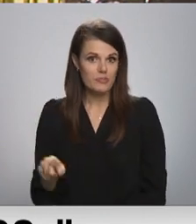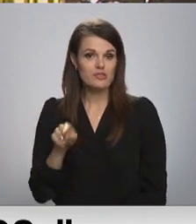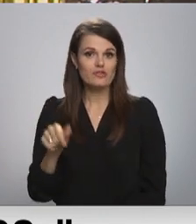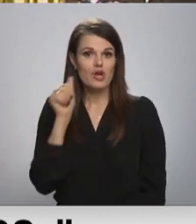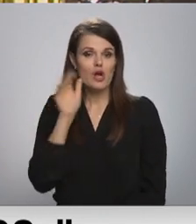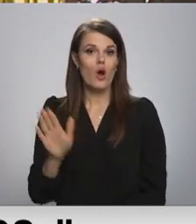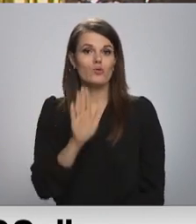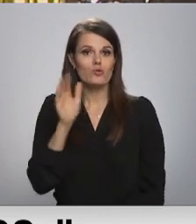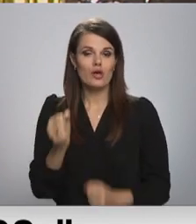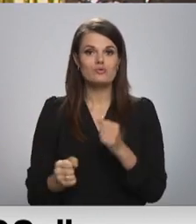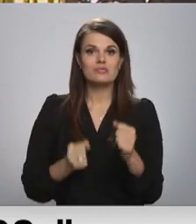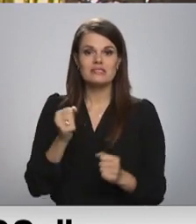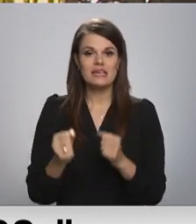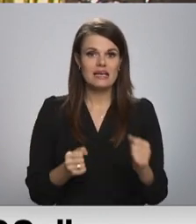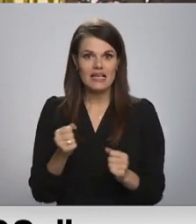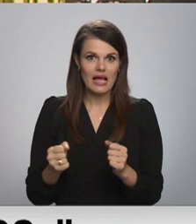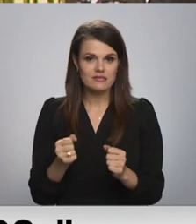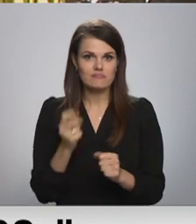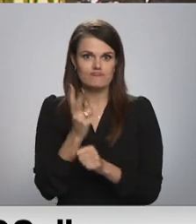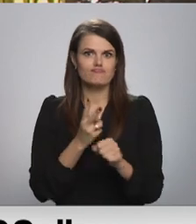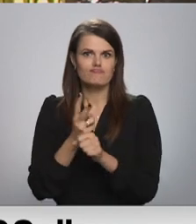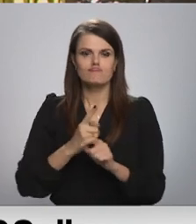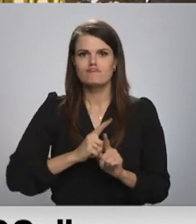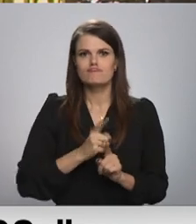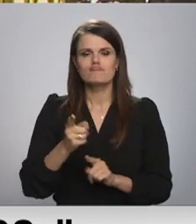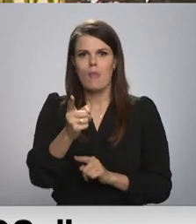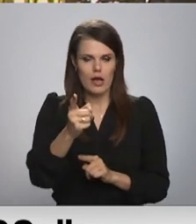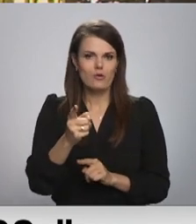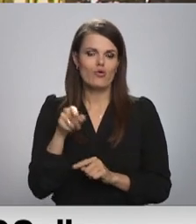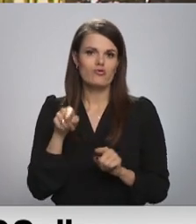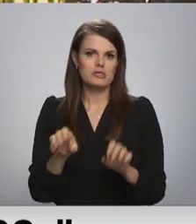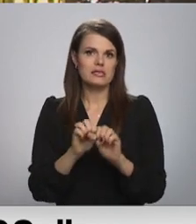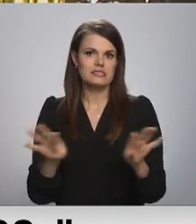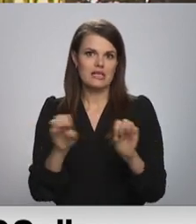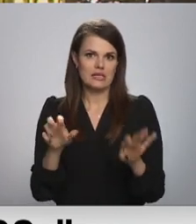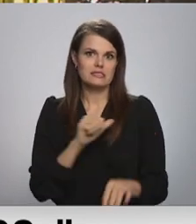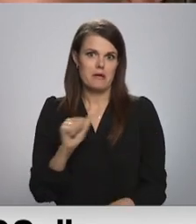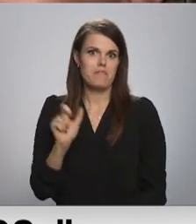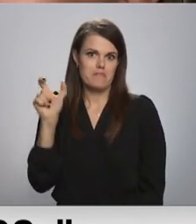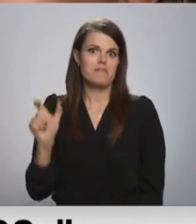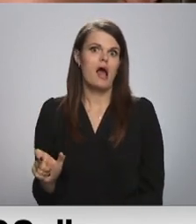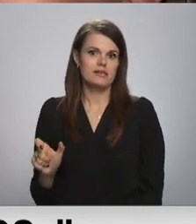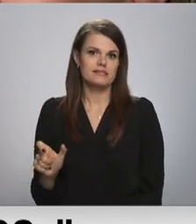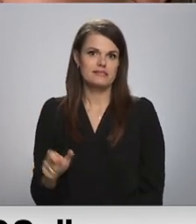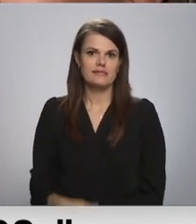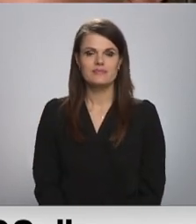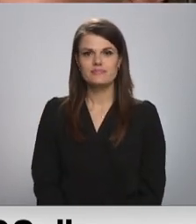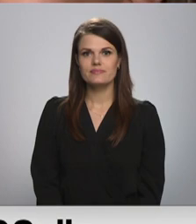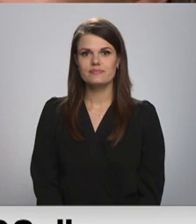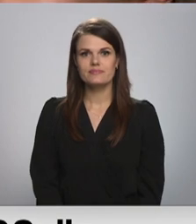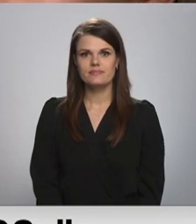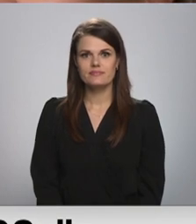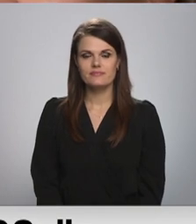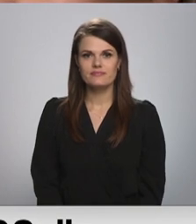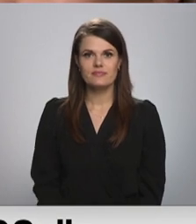ikdienu nosklienot pa maratonam ziedojumu piesaistē. Tā šorīt raidījumā rīta panorāmas stāstīja pats DJs. Savu komandu stutē